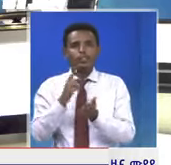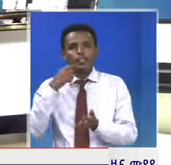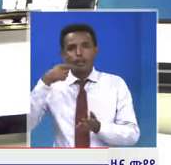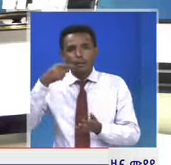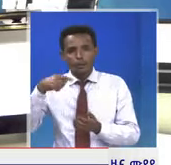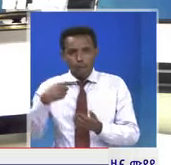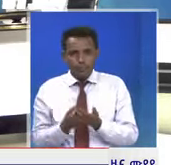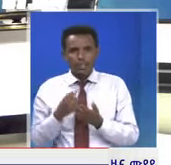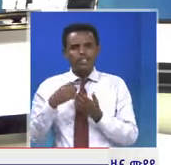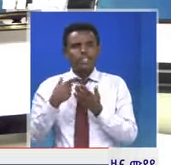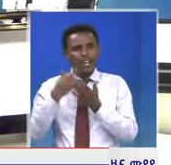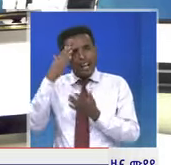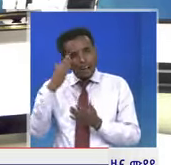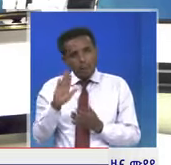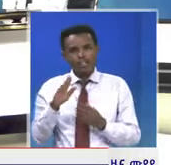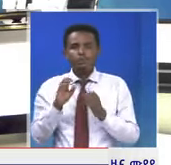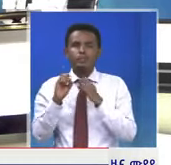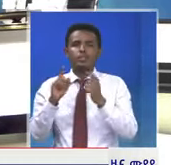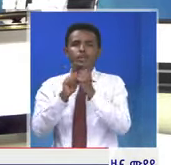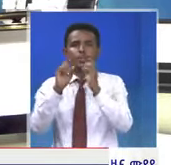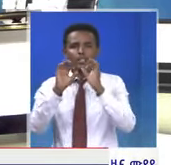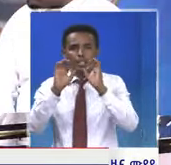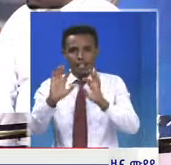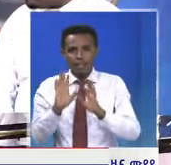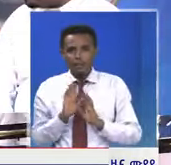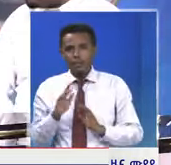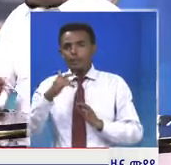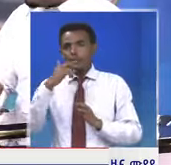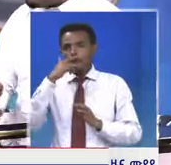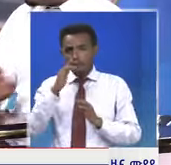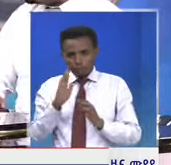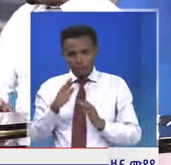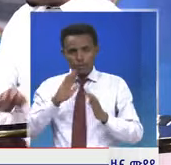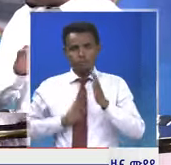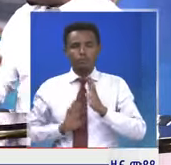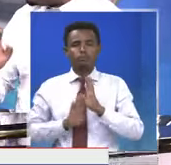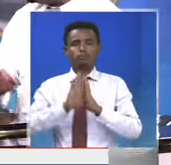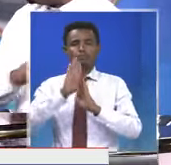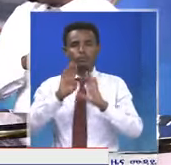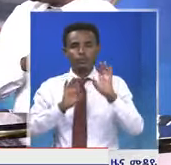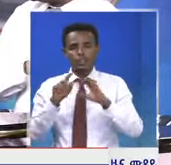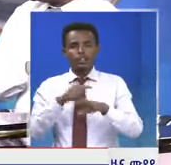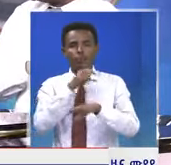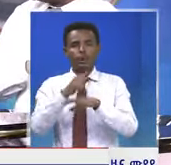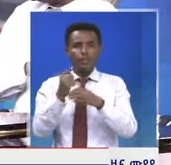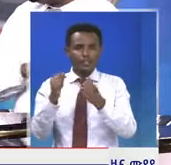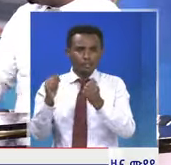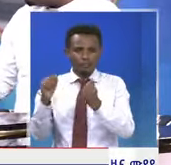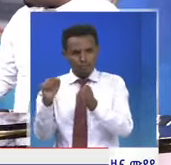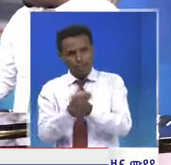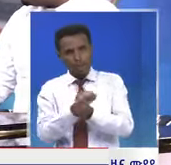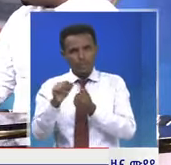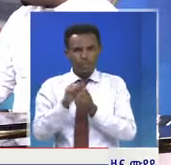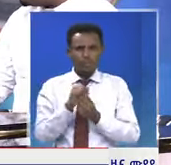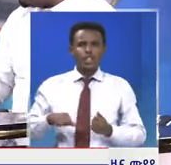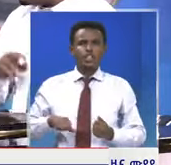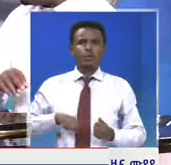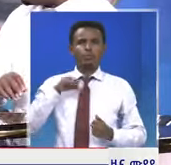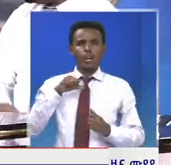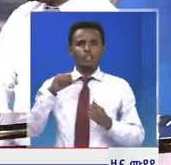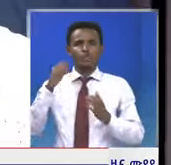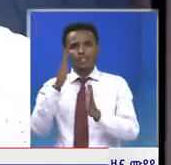ጋር ምንም ግንኙነት የሌለው ህፃናት የሚያውቁበት ትውልድ የሚታነጽበት የትምህርት ተቋማት ማውደም እንደ ጀብድ ፈጽመውታል። አሁንም